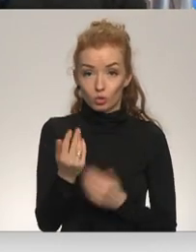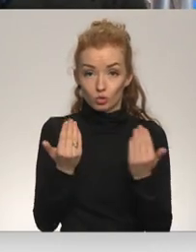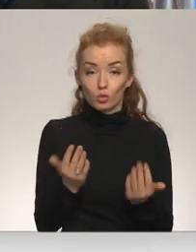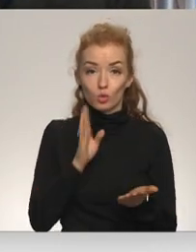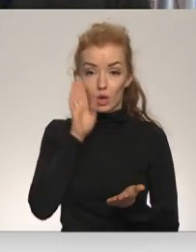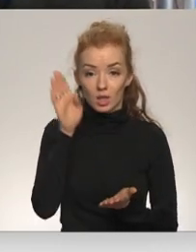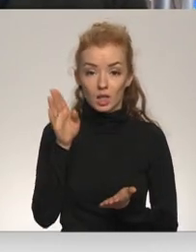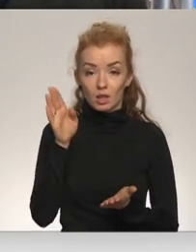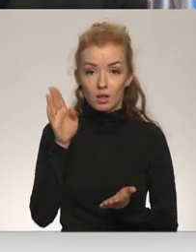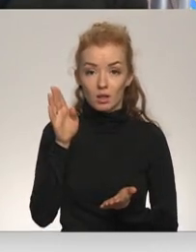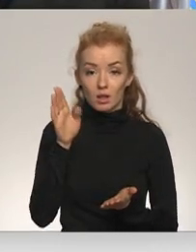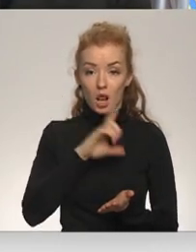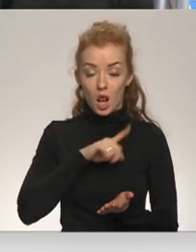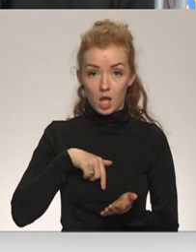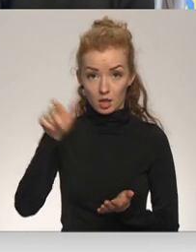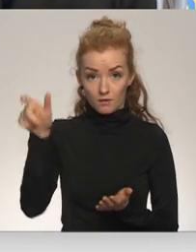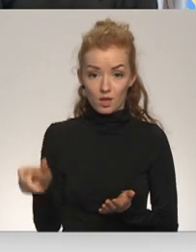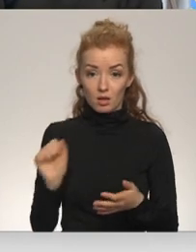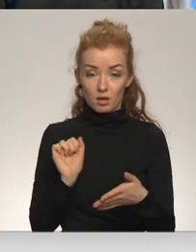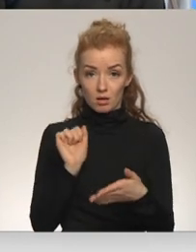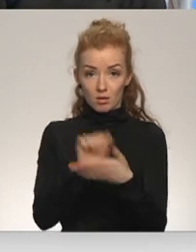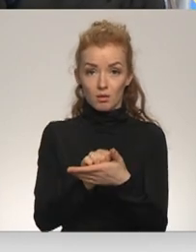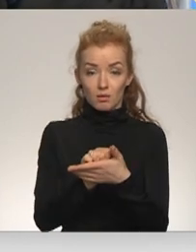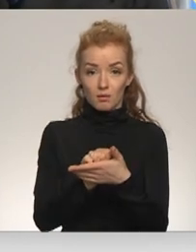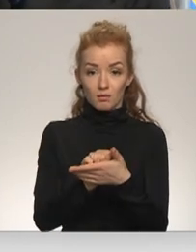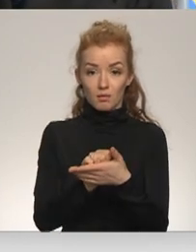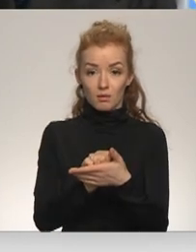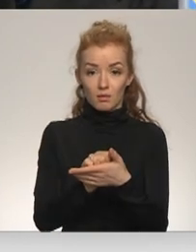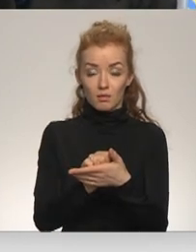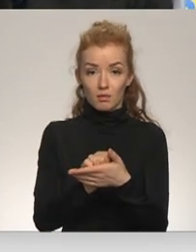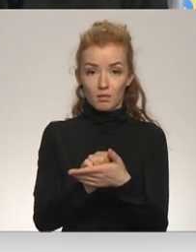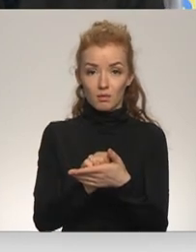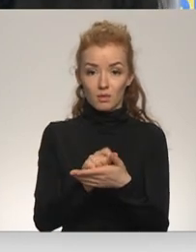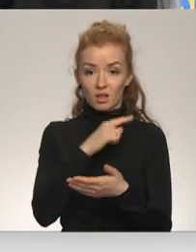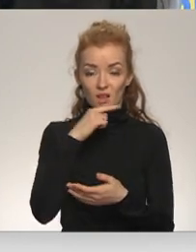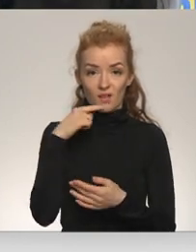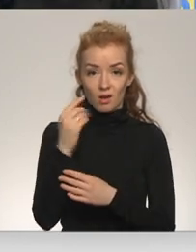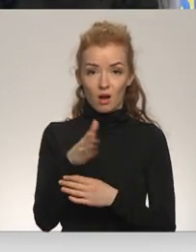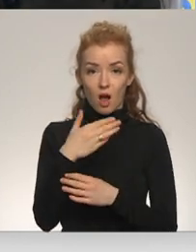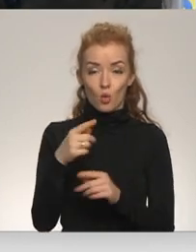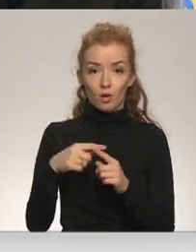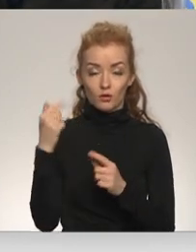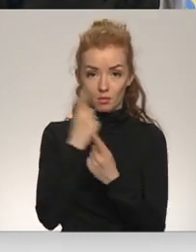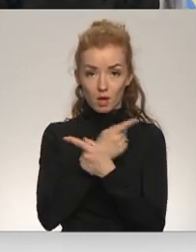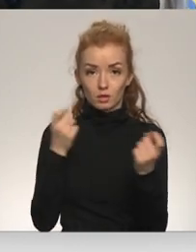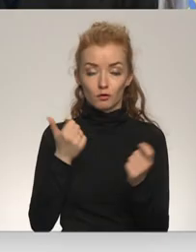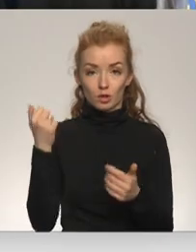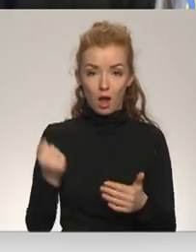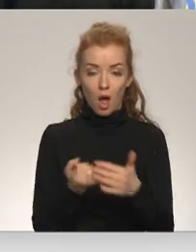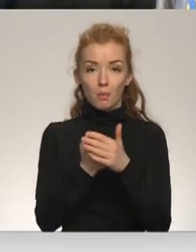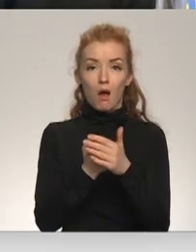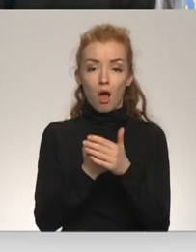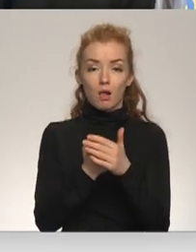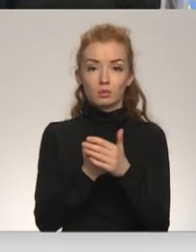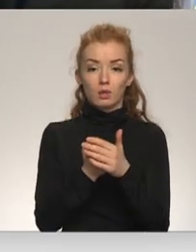rīta latvieti, kurš ielika savā profila Krievijas karogu un paziņoja, ka viņš atbalsta